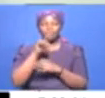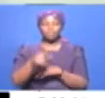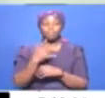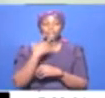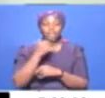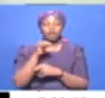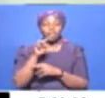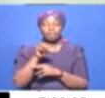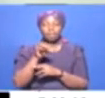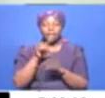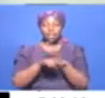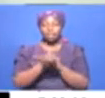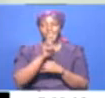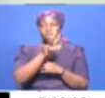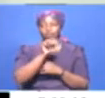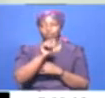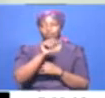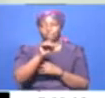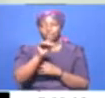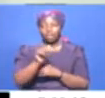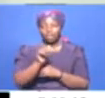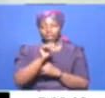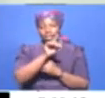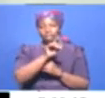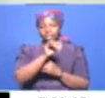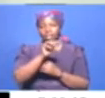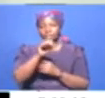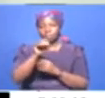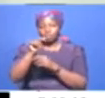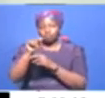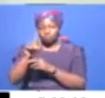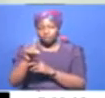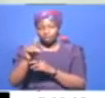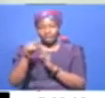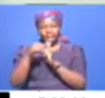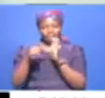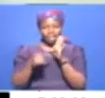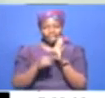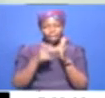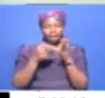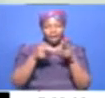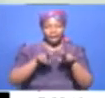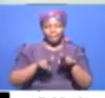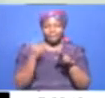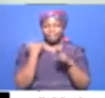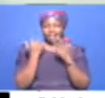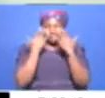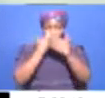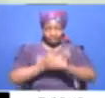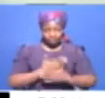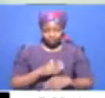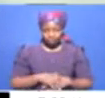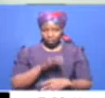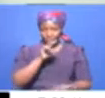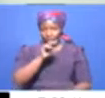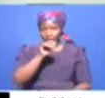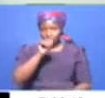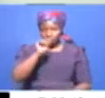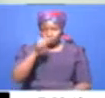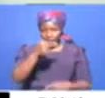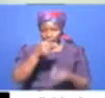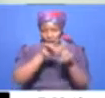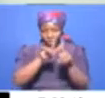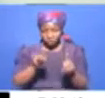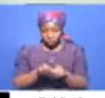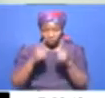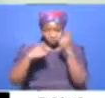wa Wanda wa msururu wa Diamond League ulioandaliwa jana usiku jijini Doha. Noah Kibet ndiye Mkenya mwingine aliyeshinda mbio